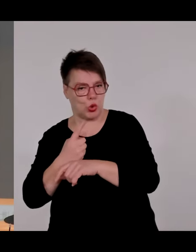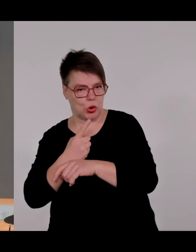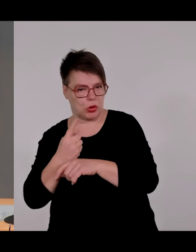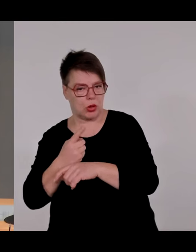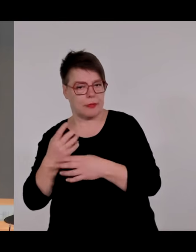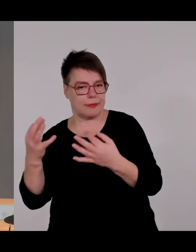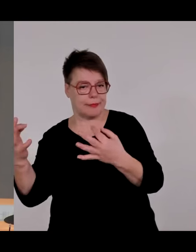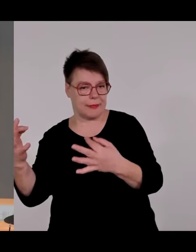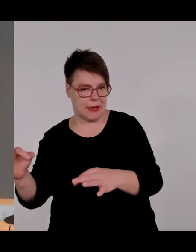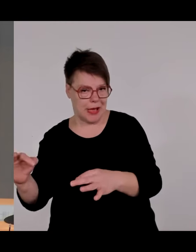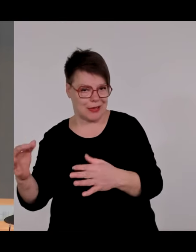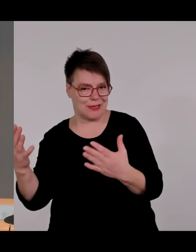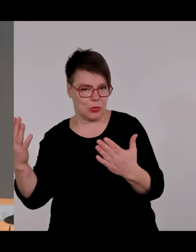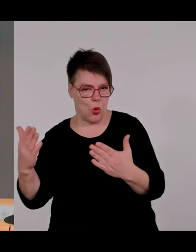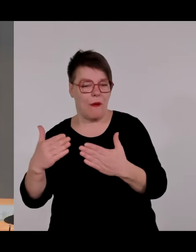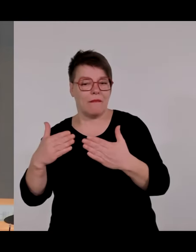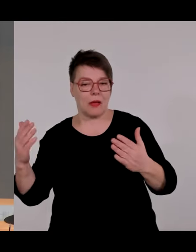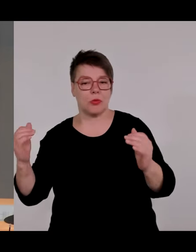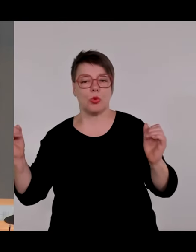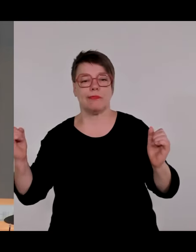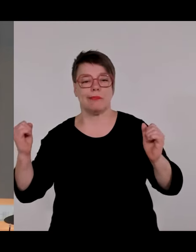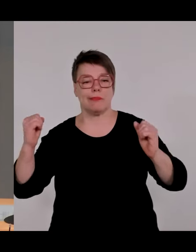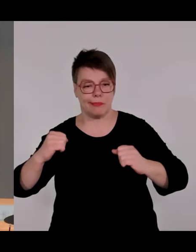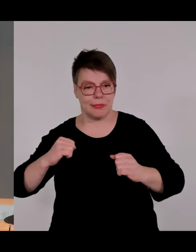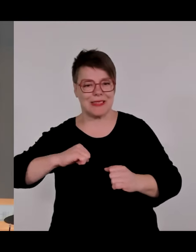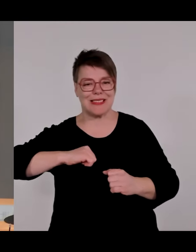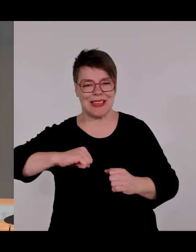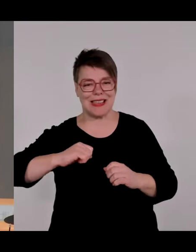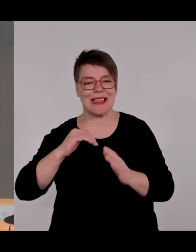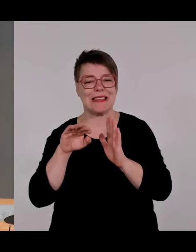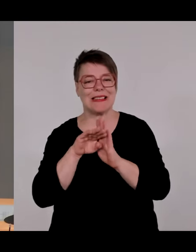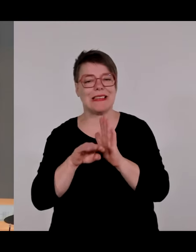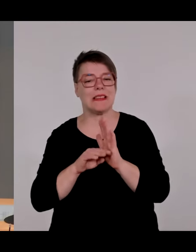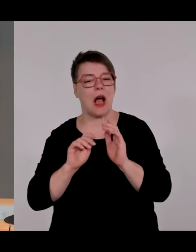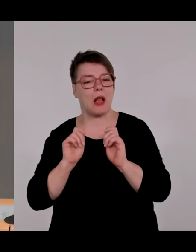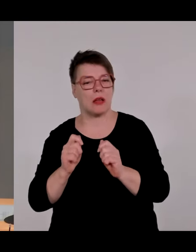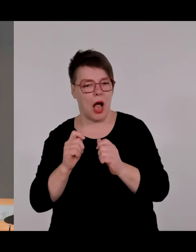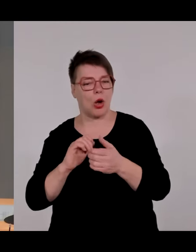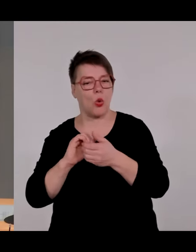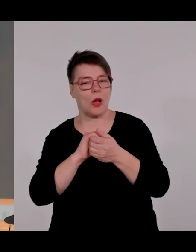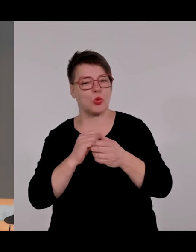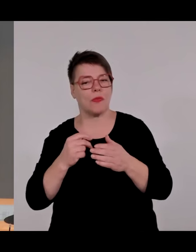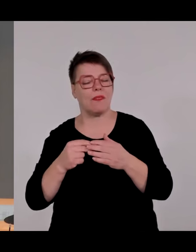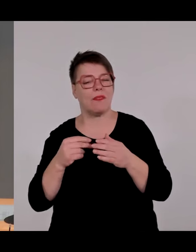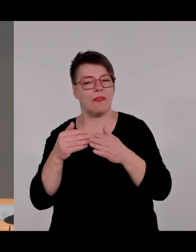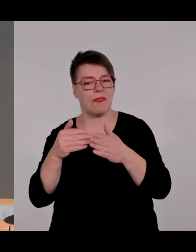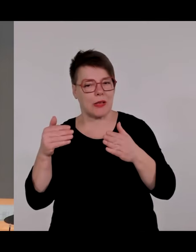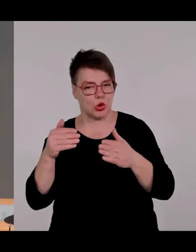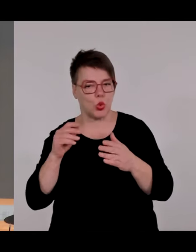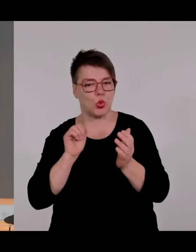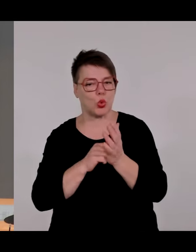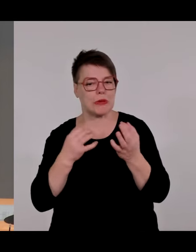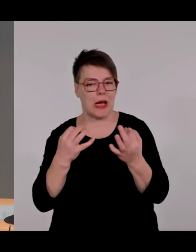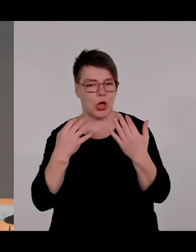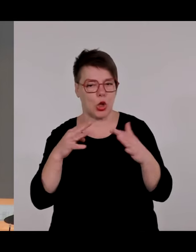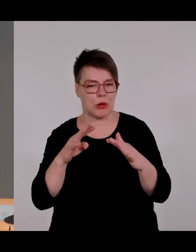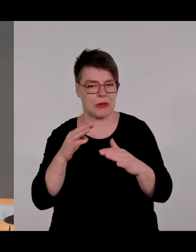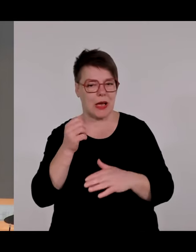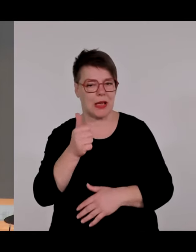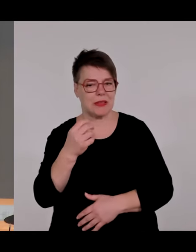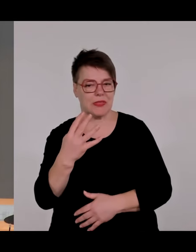dringliche Beschlussempfehlung des Hauptausschusses, Drucksache 19-1415, Vermögensgeschäft Nummer 12 aus 23,